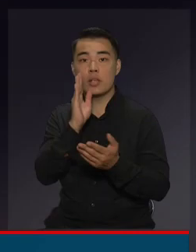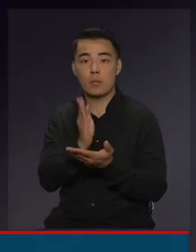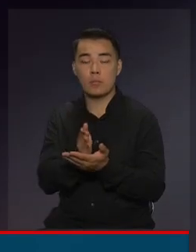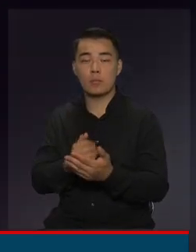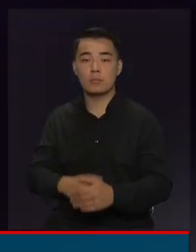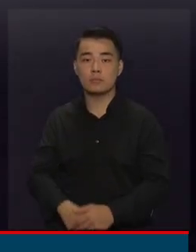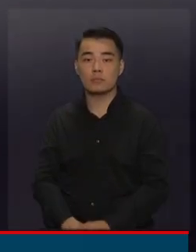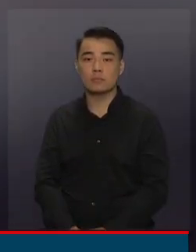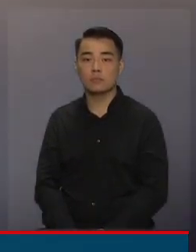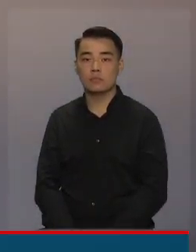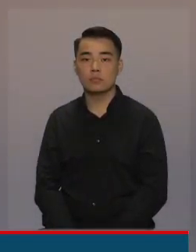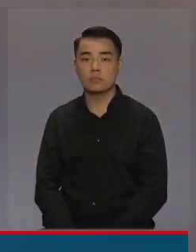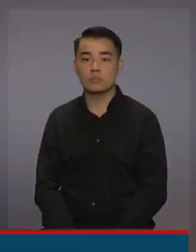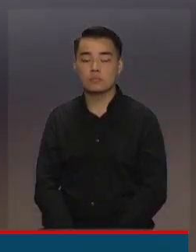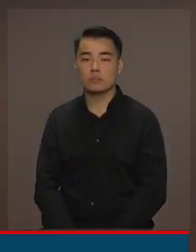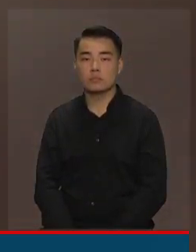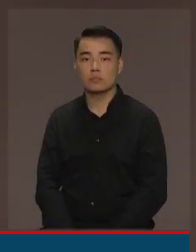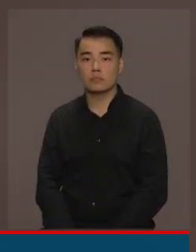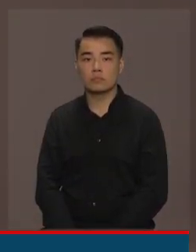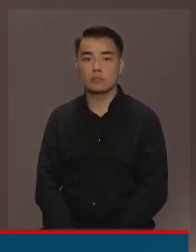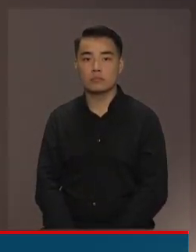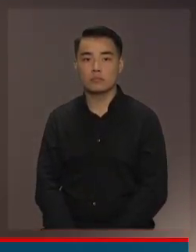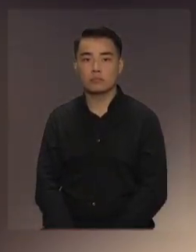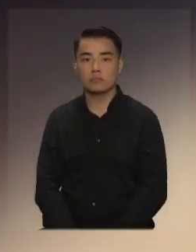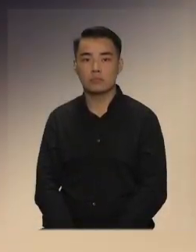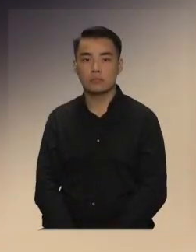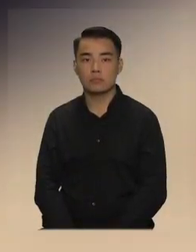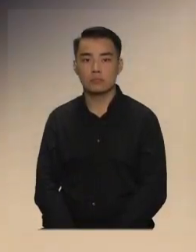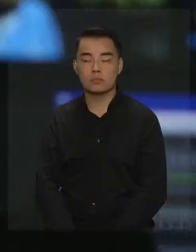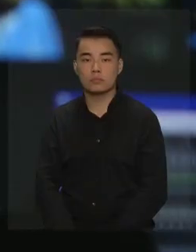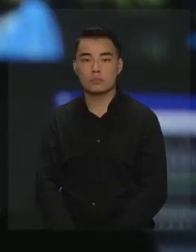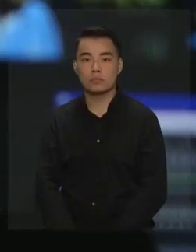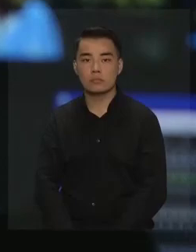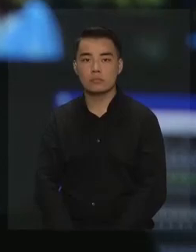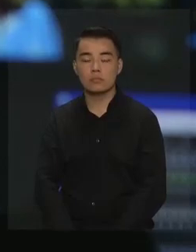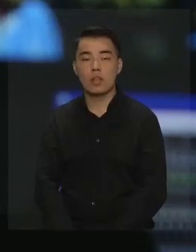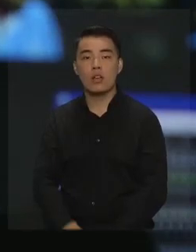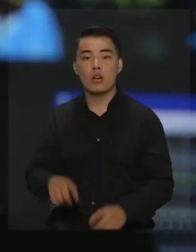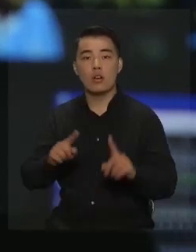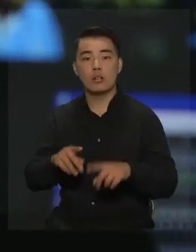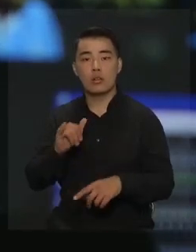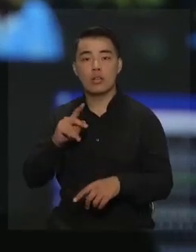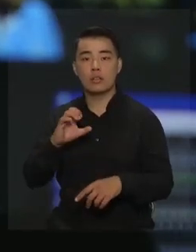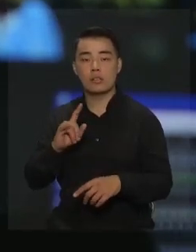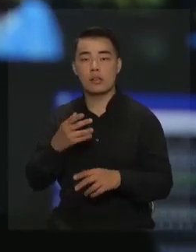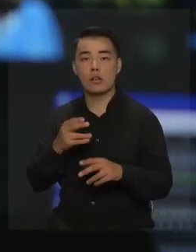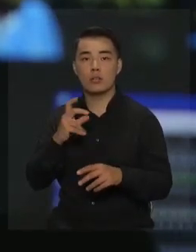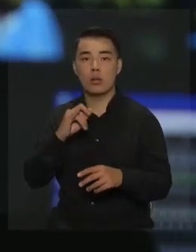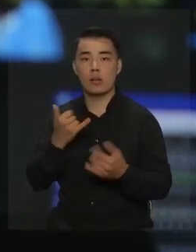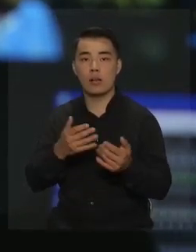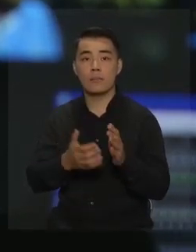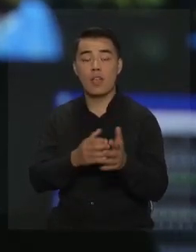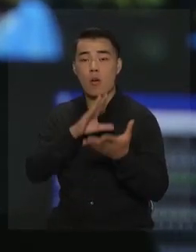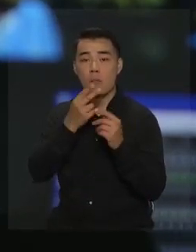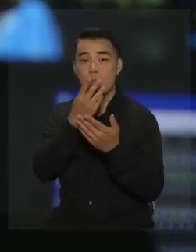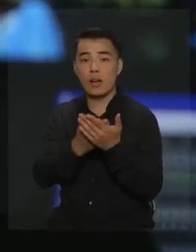Жұлдыз Қайратқызы, Фархат Тәжібаев, Жібек жолы, Атырау облысынан. Ұлтия Солытауда кен қазған құтты